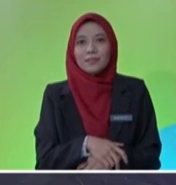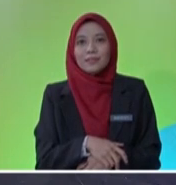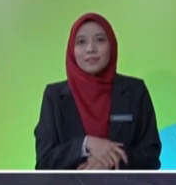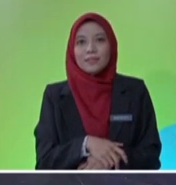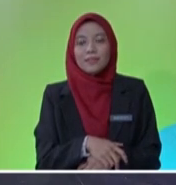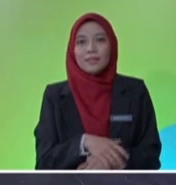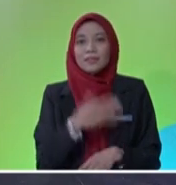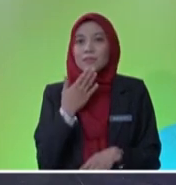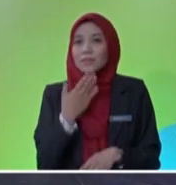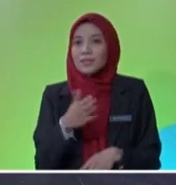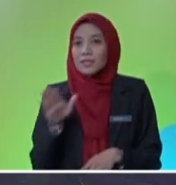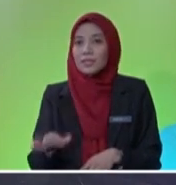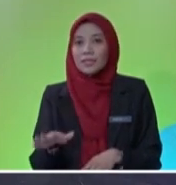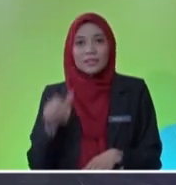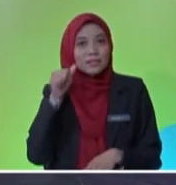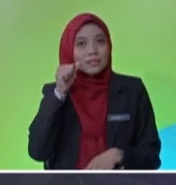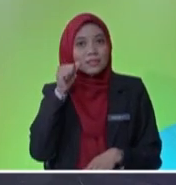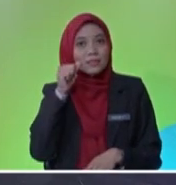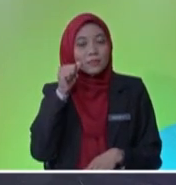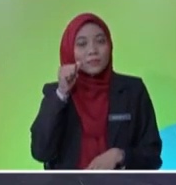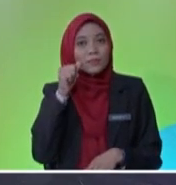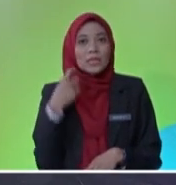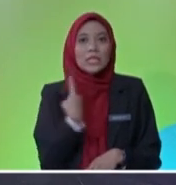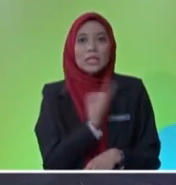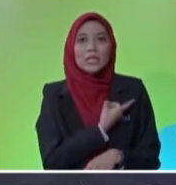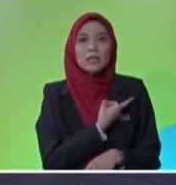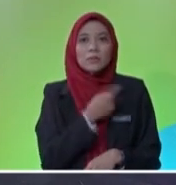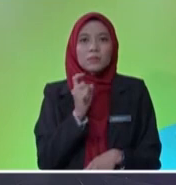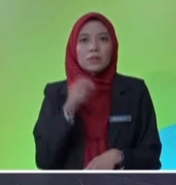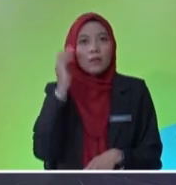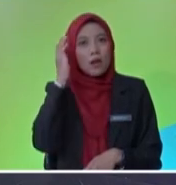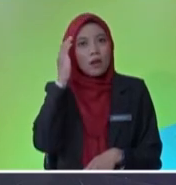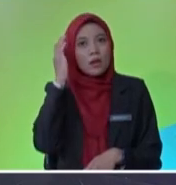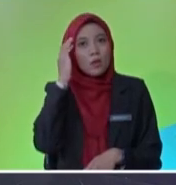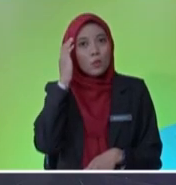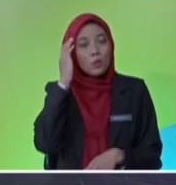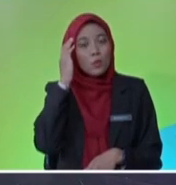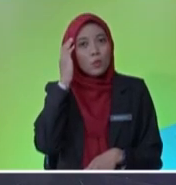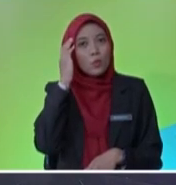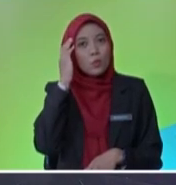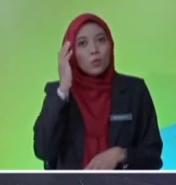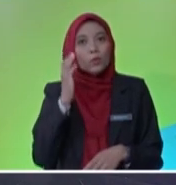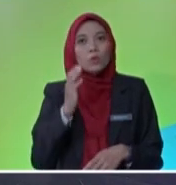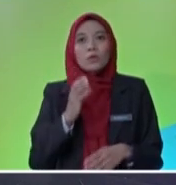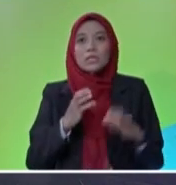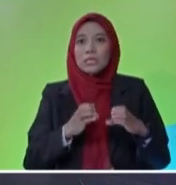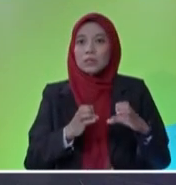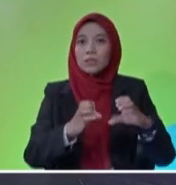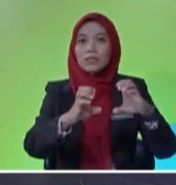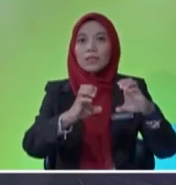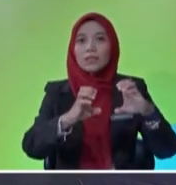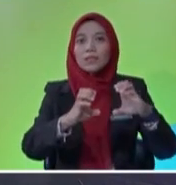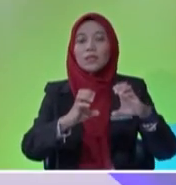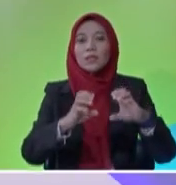jika disahkah tadi kita perlu tahu kiss-kiss kecemasan data dan senang kite nak buat